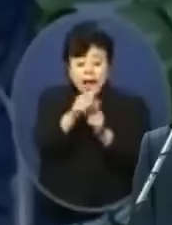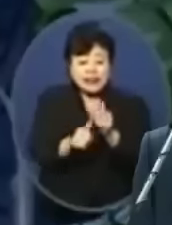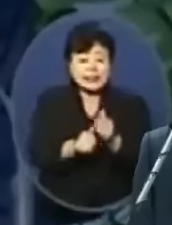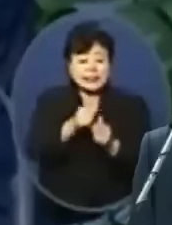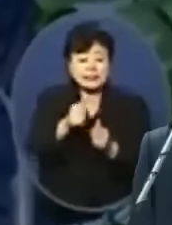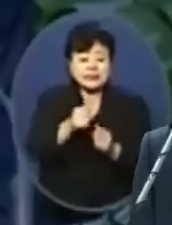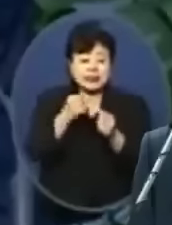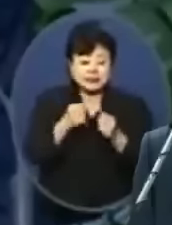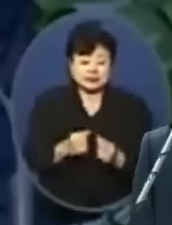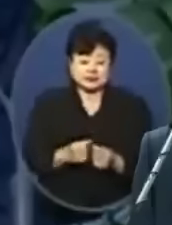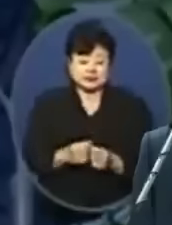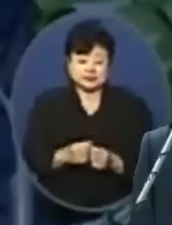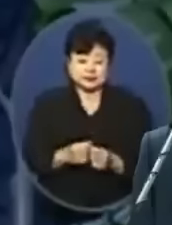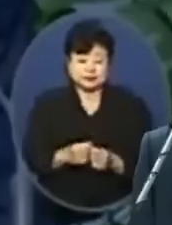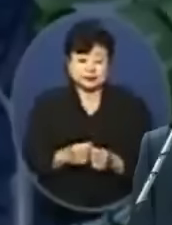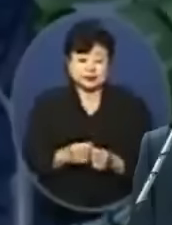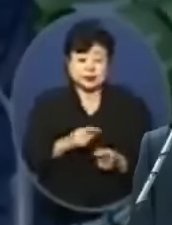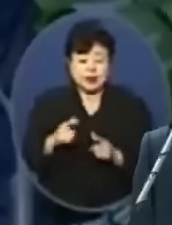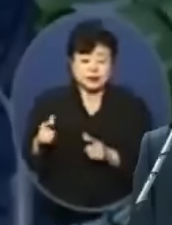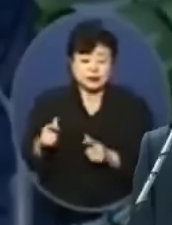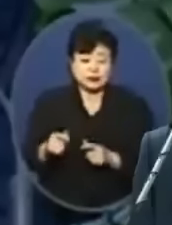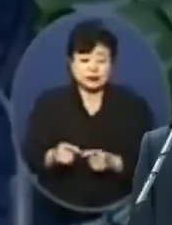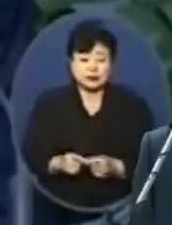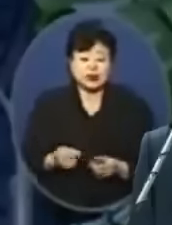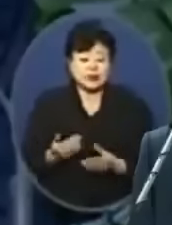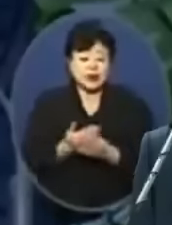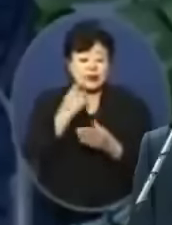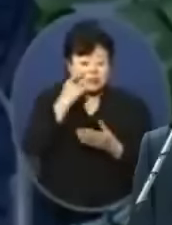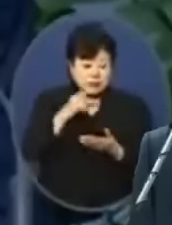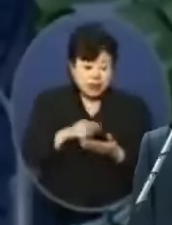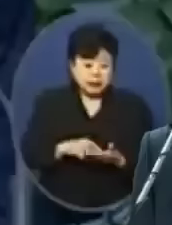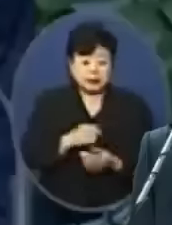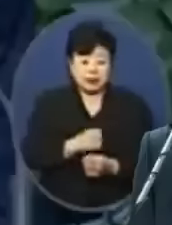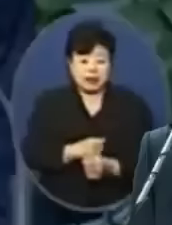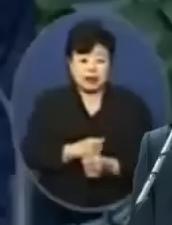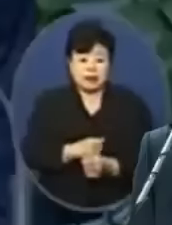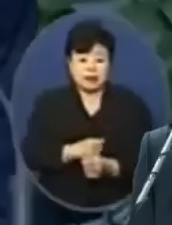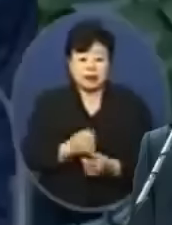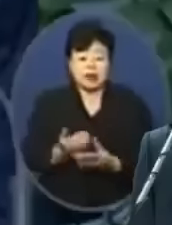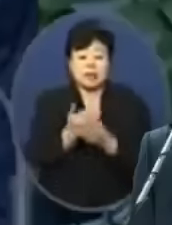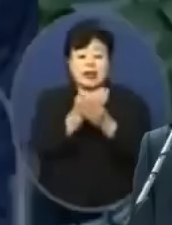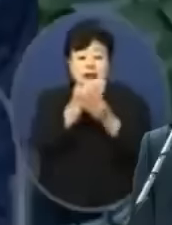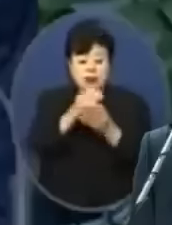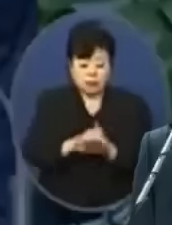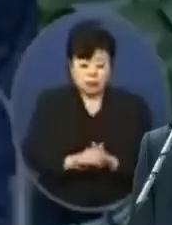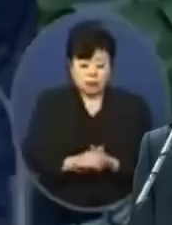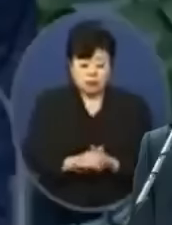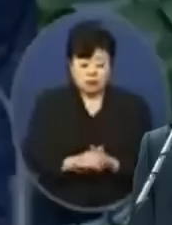하나님을 대신해서 만물을 발명하고 발견하고 개발하고 발전하고